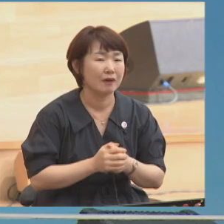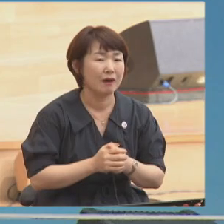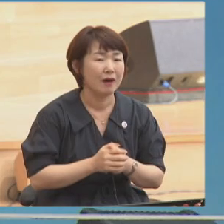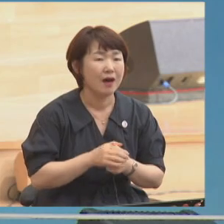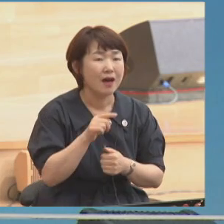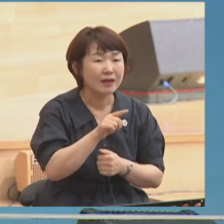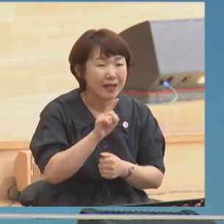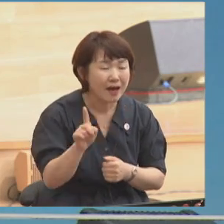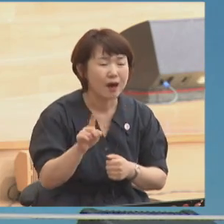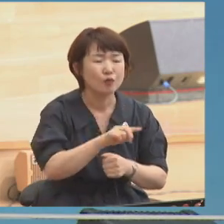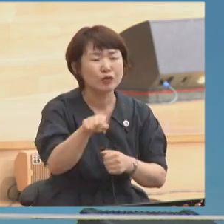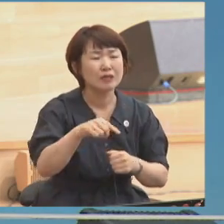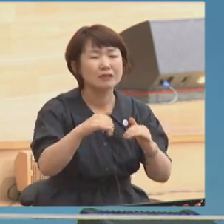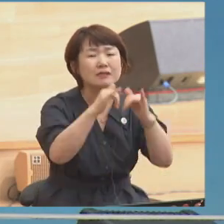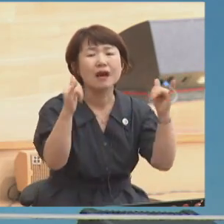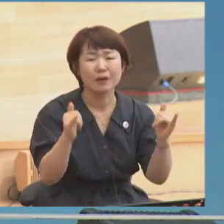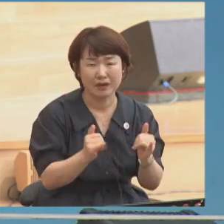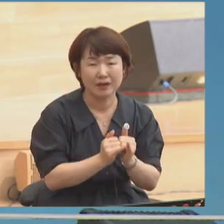우리 사회가